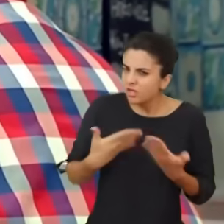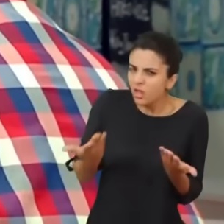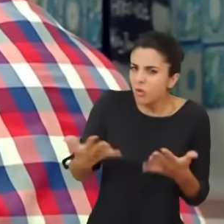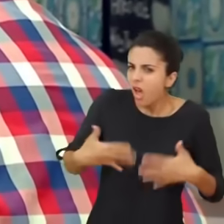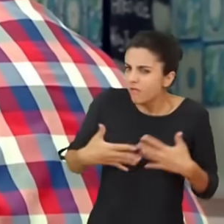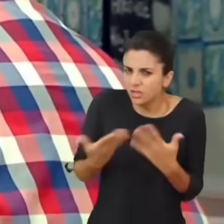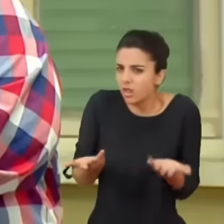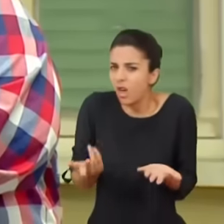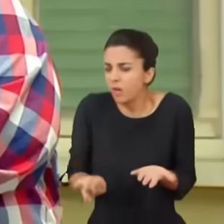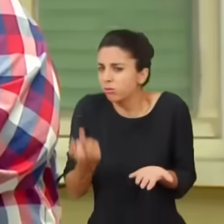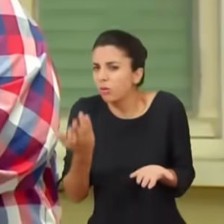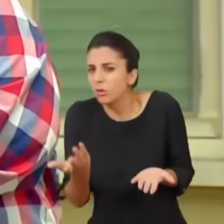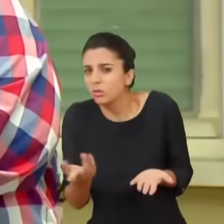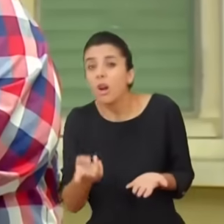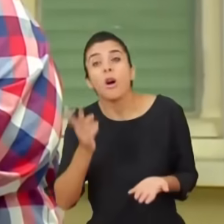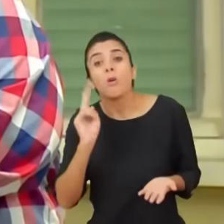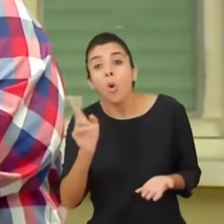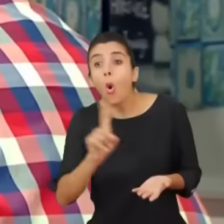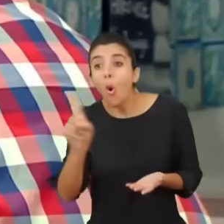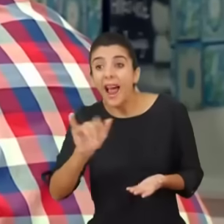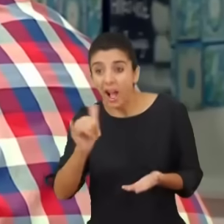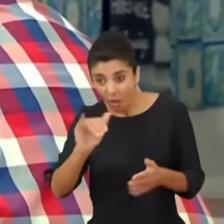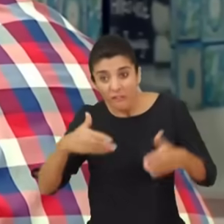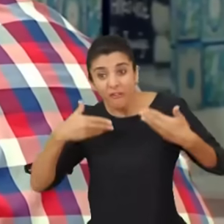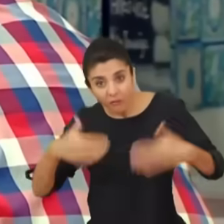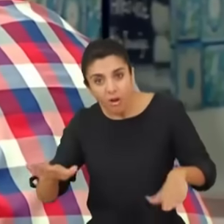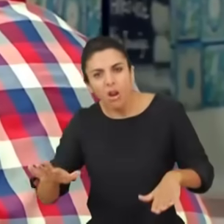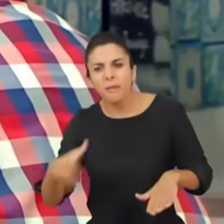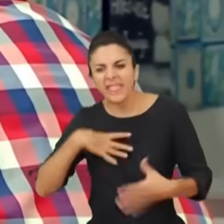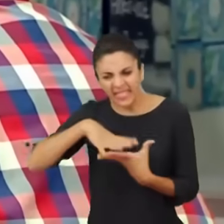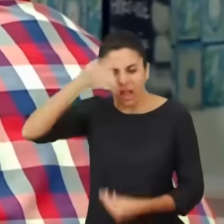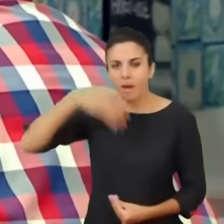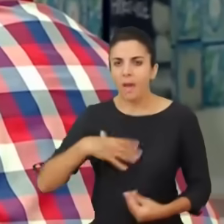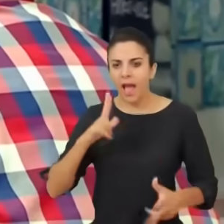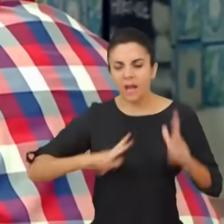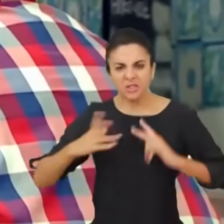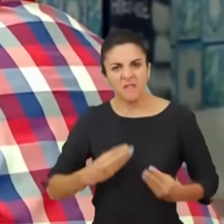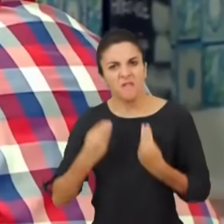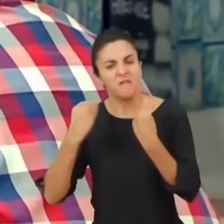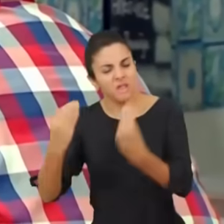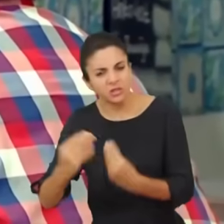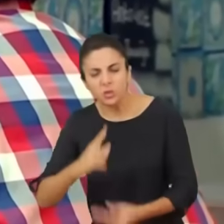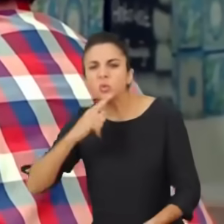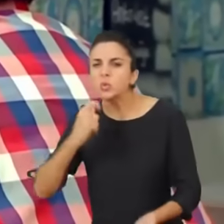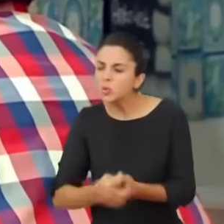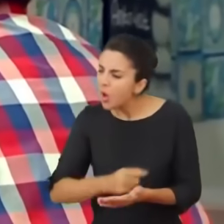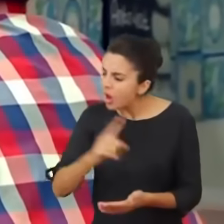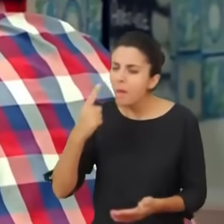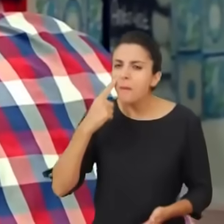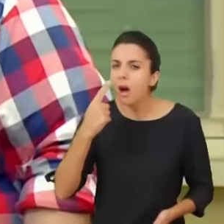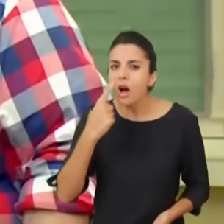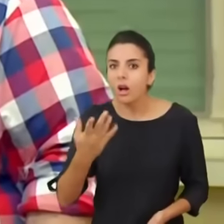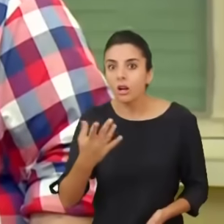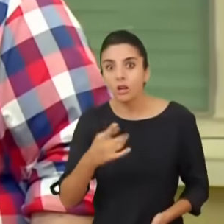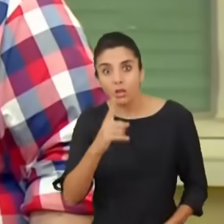ne hevesinden bahsediyorsun? Sen eğer 10 kilo ver, ben sana takım elbise almazsam bana da kasap bahtiyar demesinler